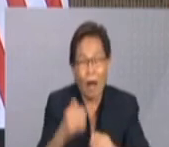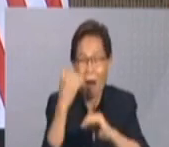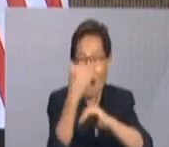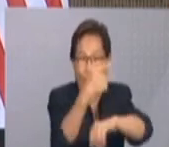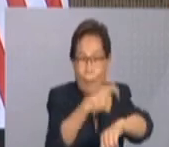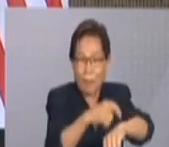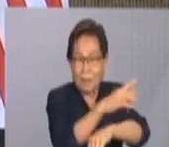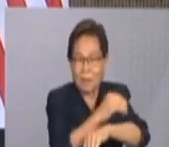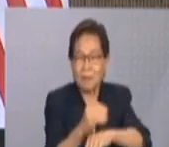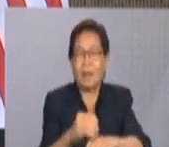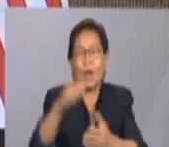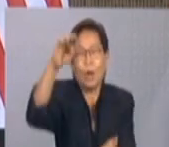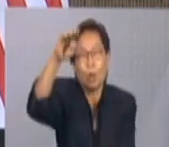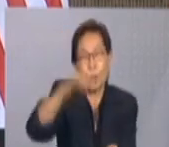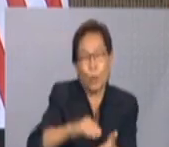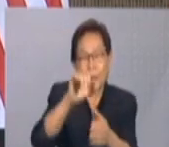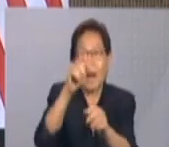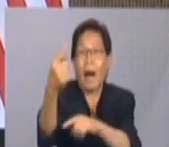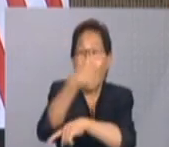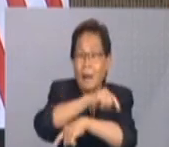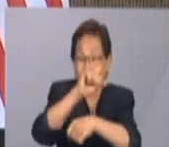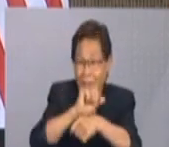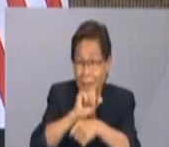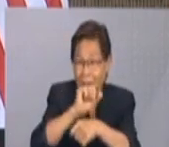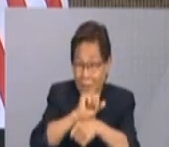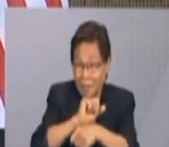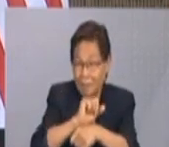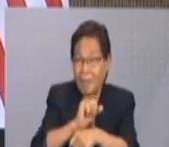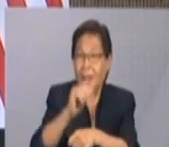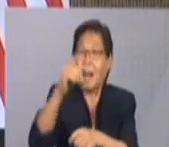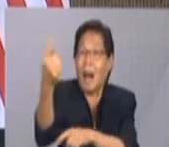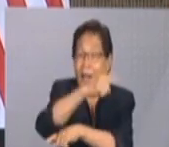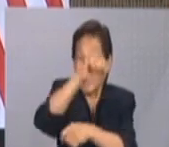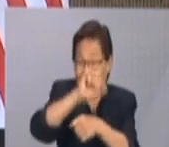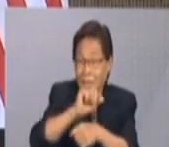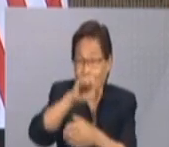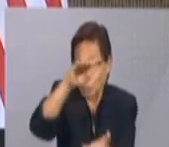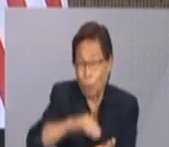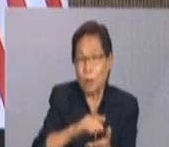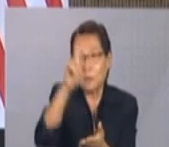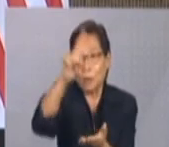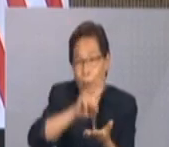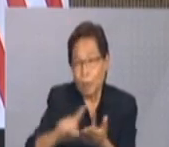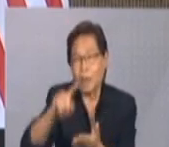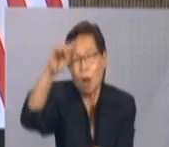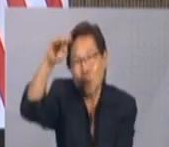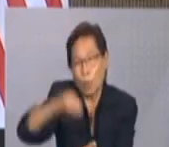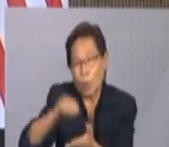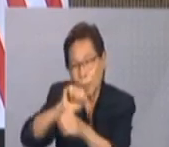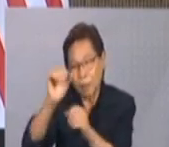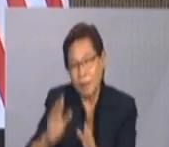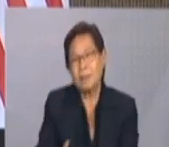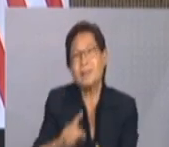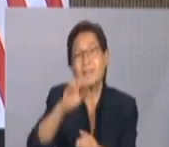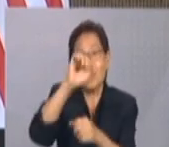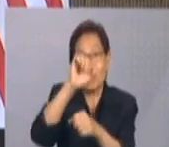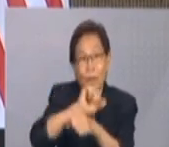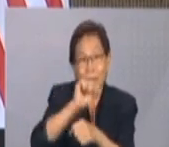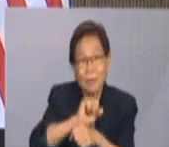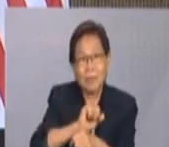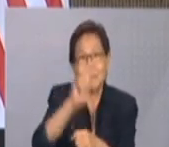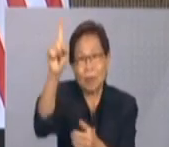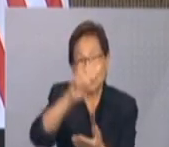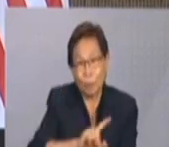dan mengurangkan hari bekerja dalam seminggu ataupun mengurangkan bilangan kjsm ini